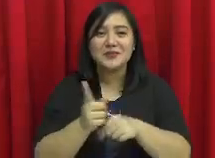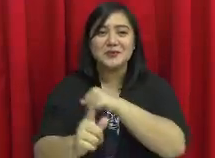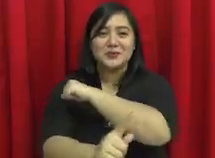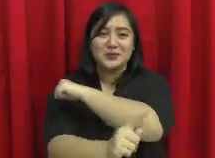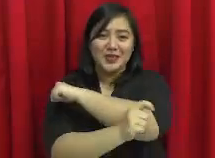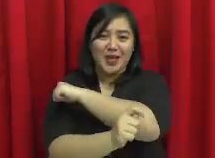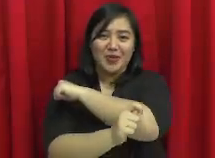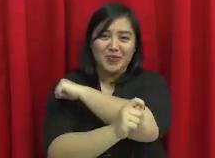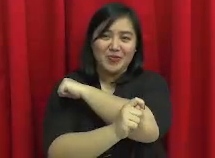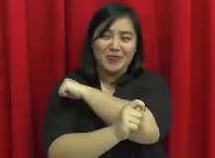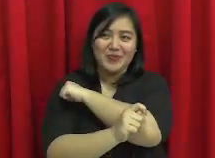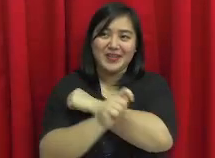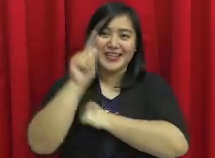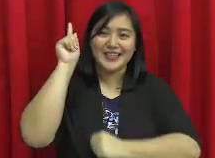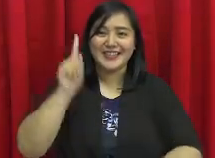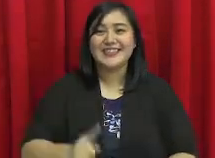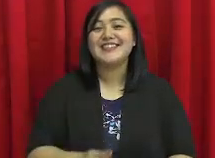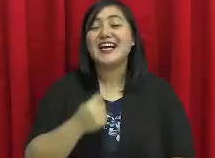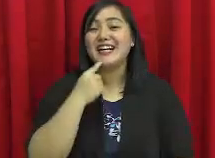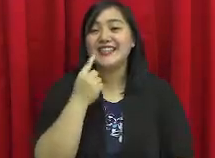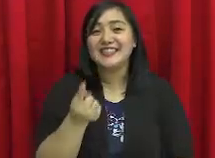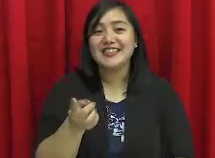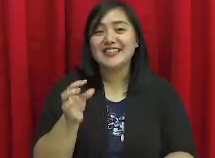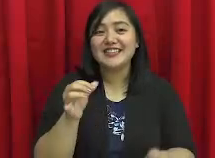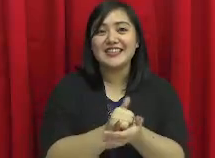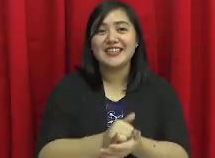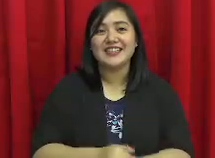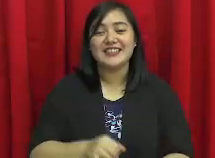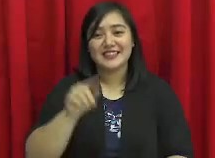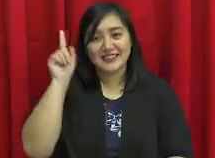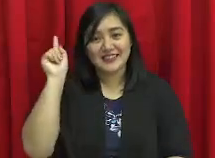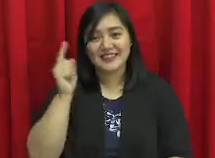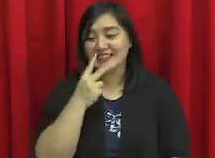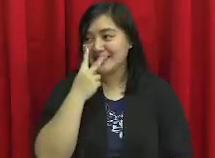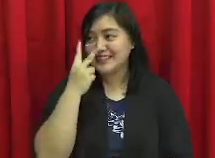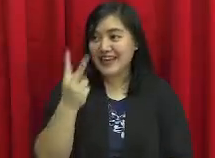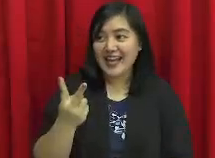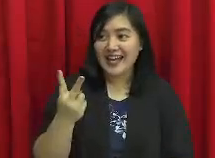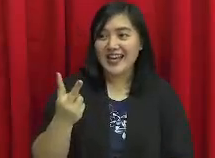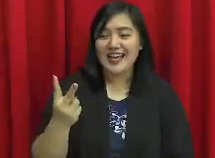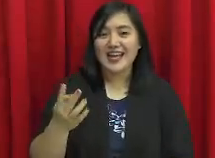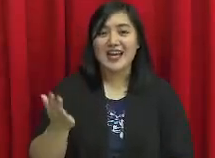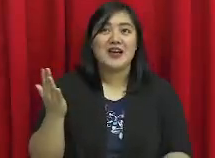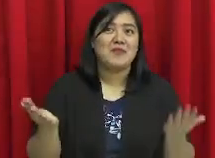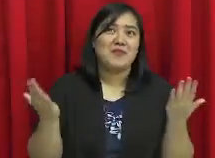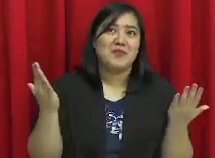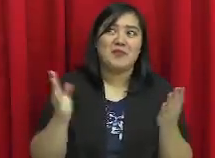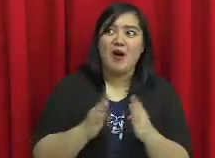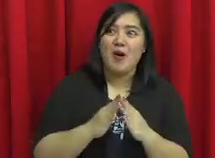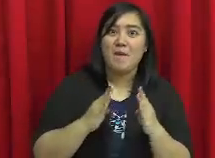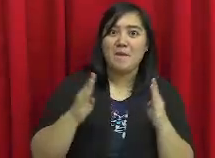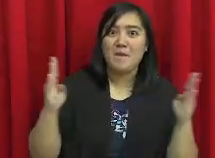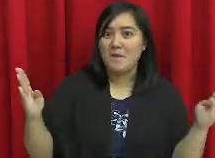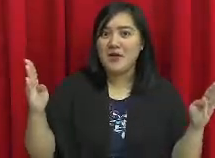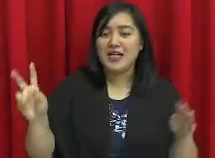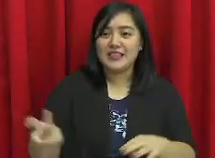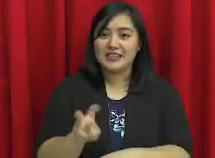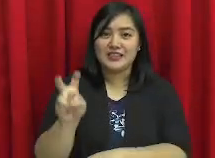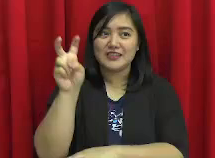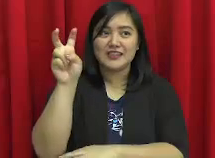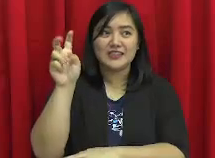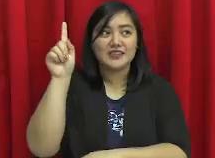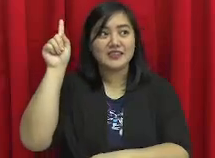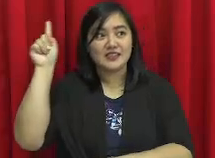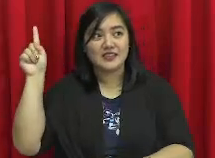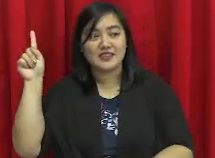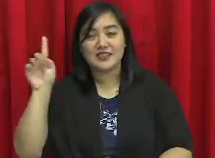Grabe siguro yung laki na itong ahas na ito. Eh, kita mo naman yung... Oo, oh, doon pa lang eh. Sa hawak-hawak. Bro, maliit pa lang ano yung pa lang yun? Ilang, hawak natin. 4 months